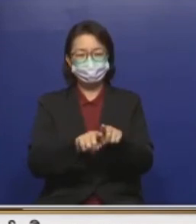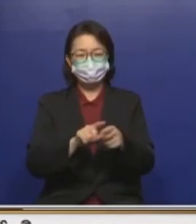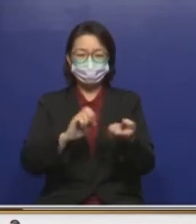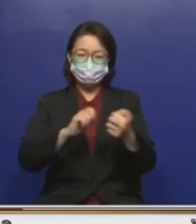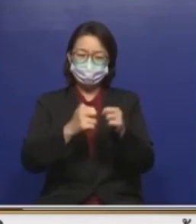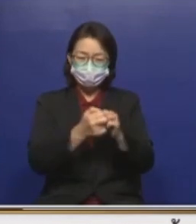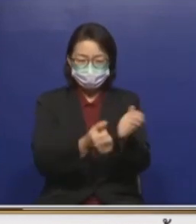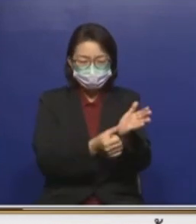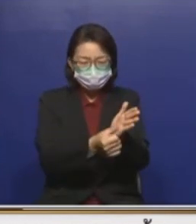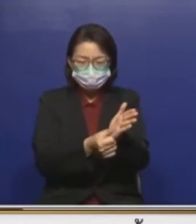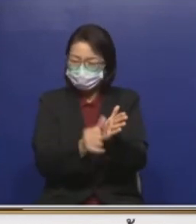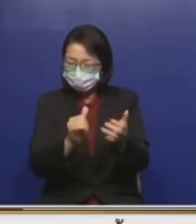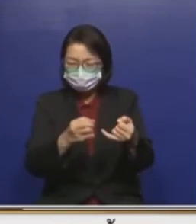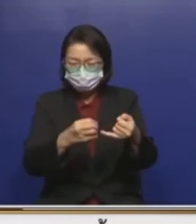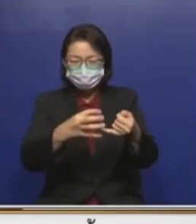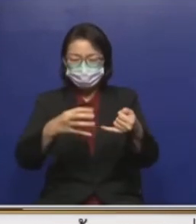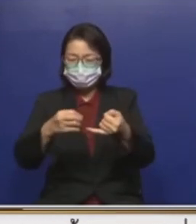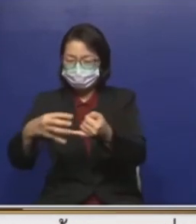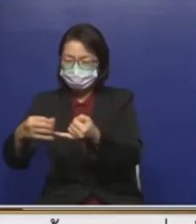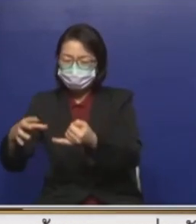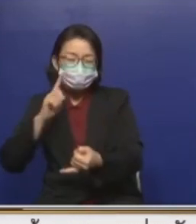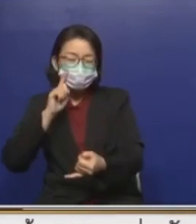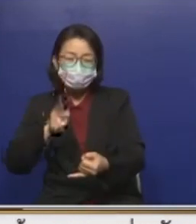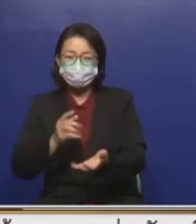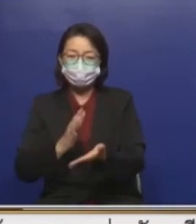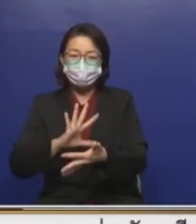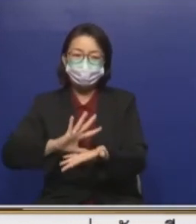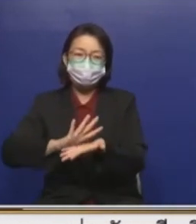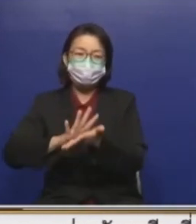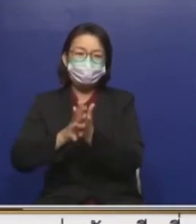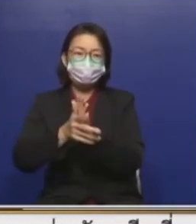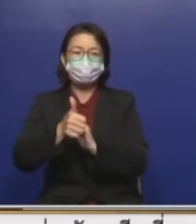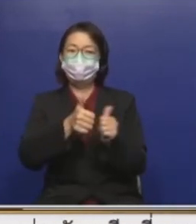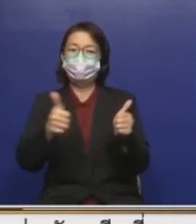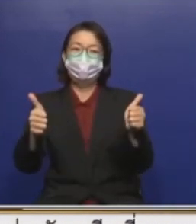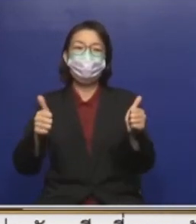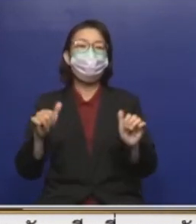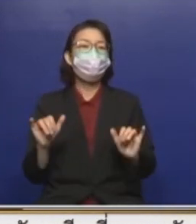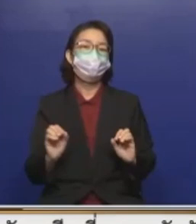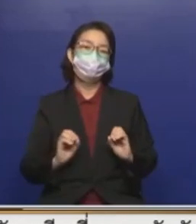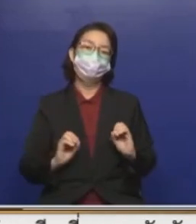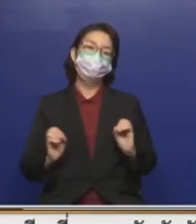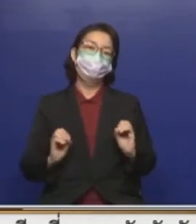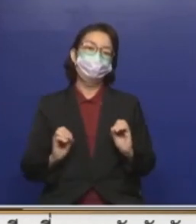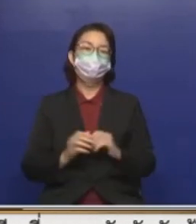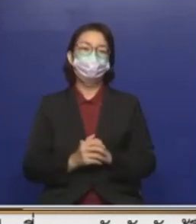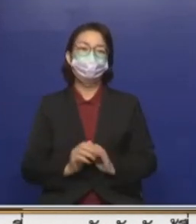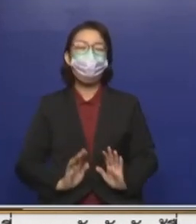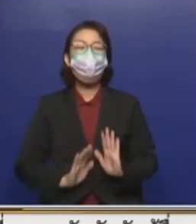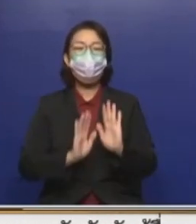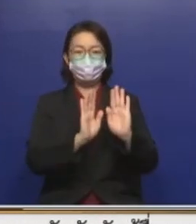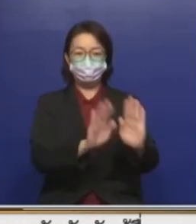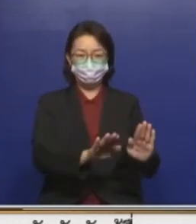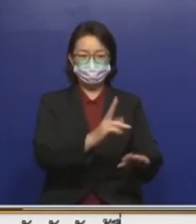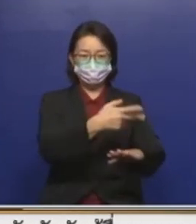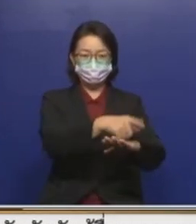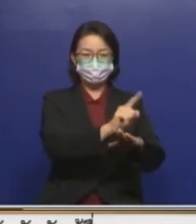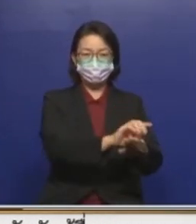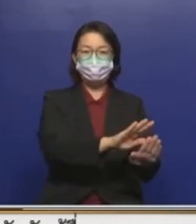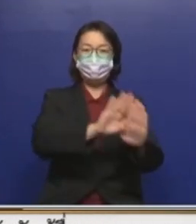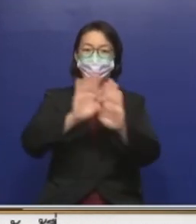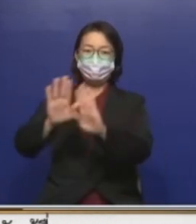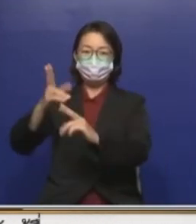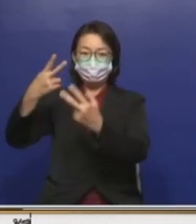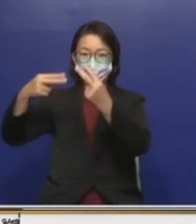แก้ไขค่ะท่านประธานคะดิฉันอยากจะเรียนถามผ่านท่านประธานไปยังนายกรัฐมนตรีว่าท่